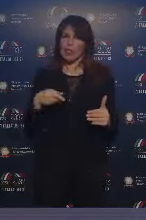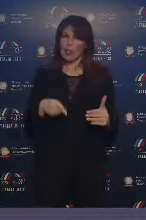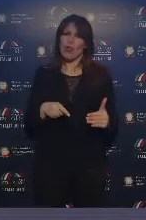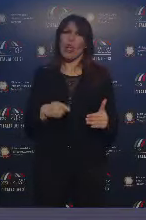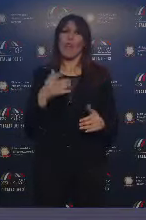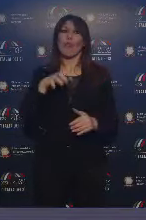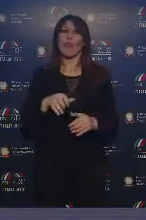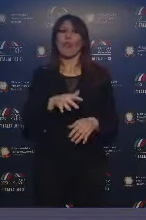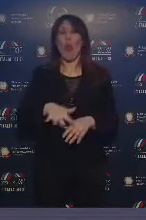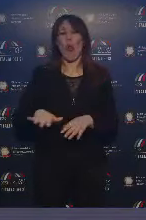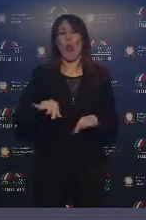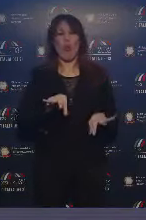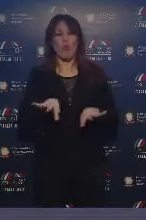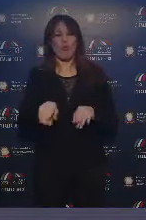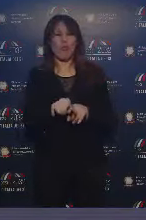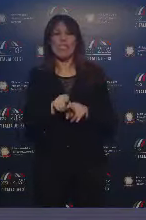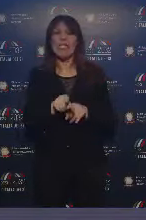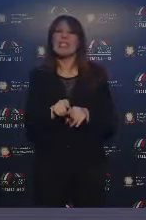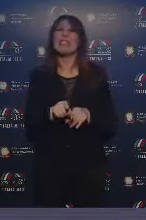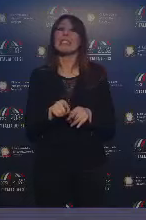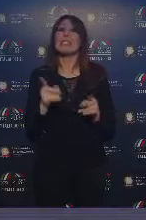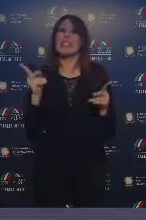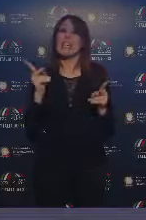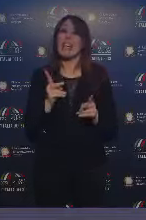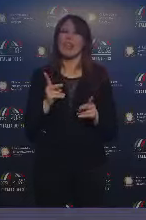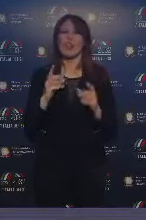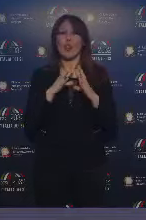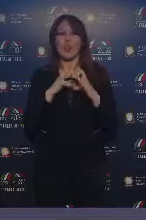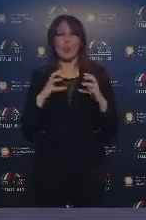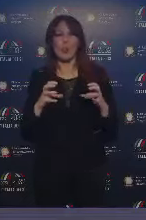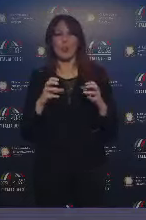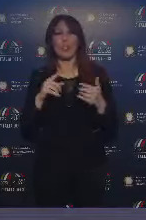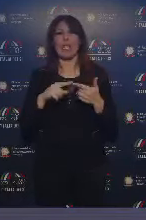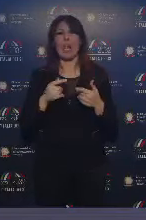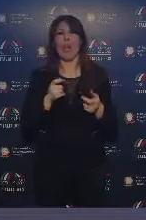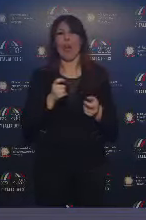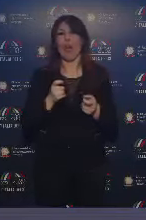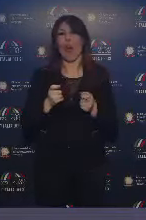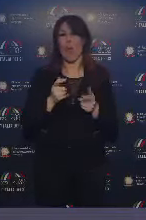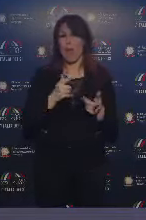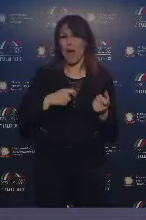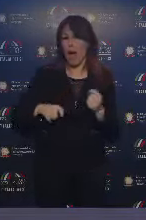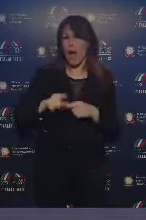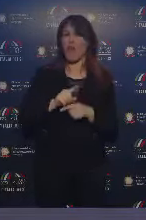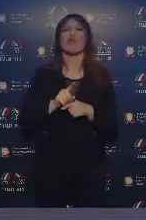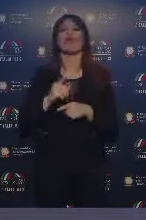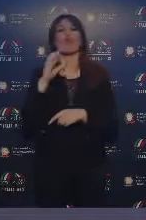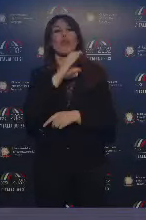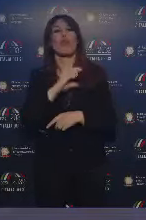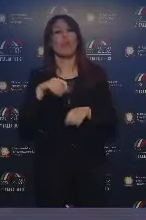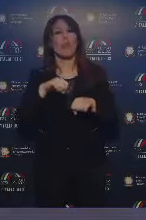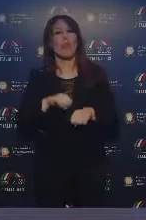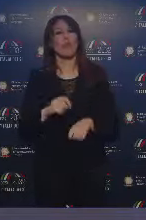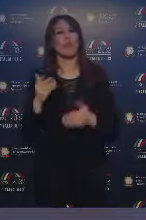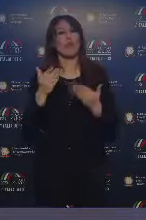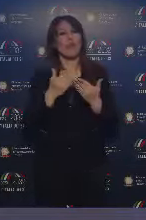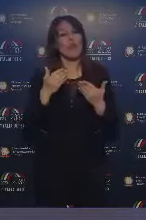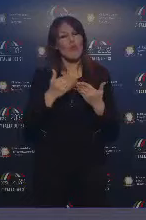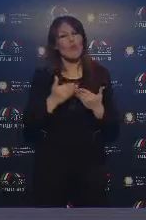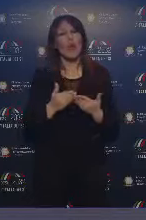e la logistica sono industria sono Commercio sono turismo sono salute sono studio sono